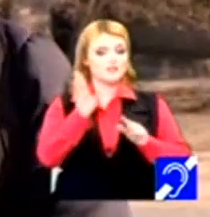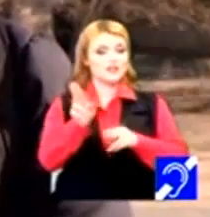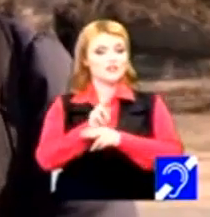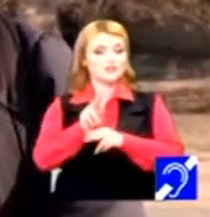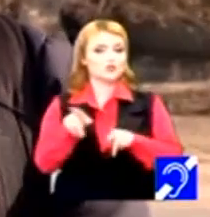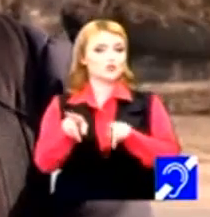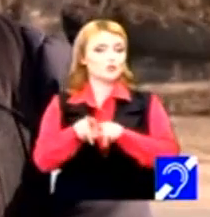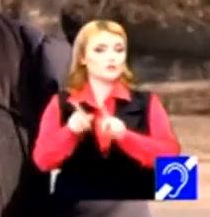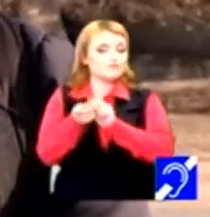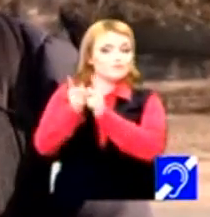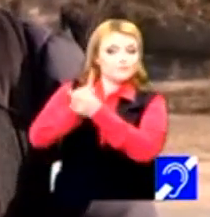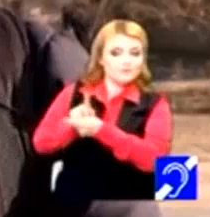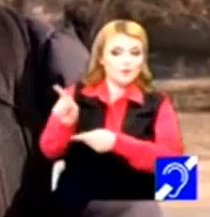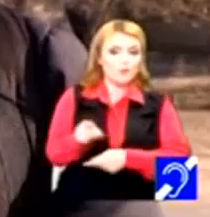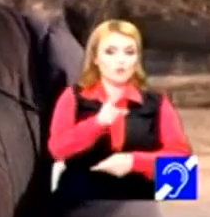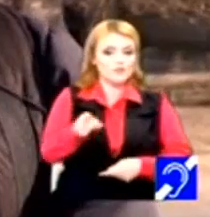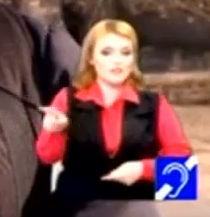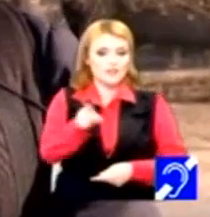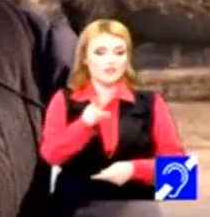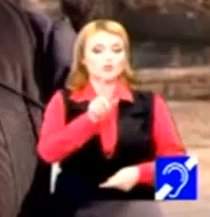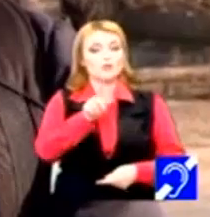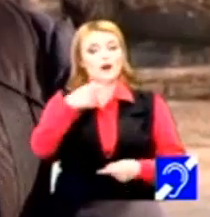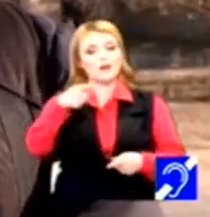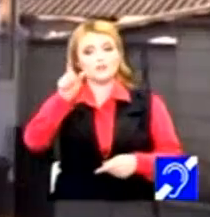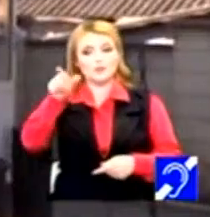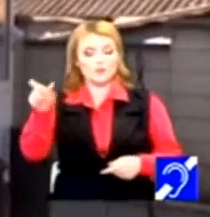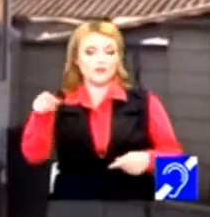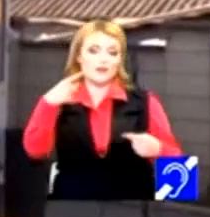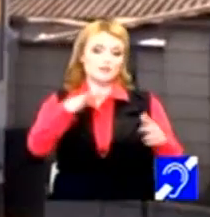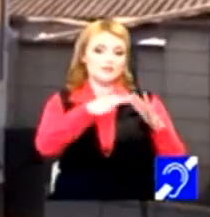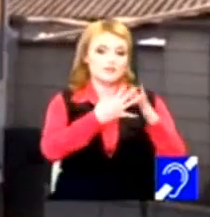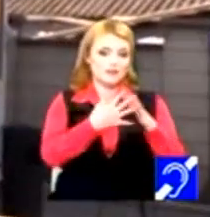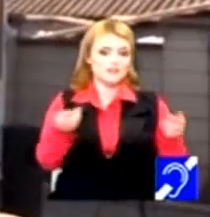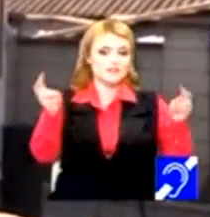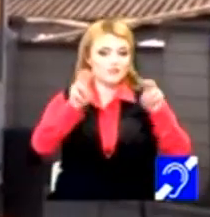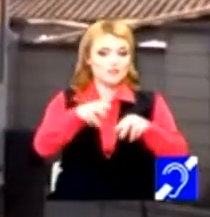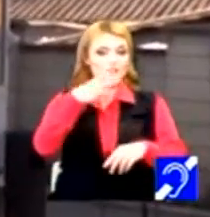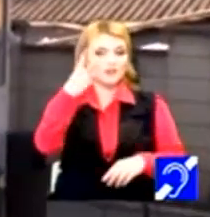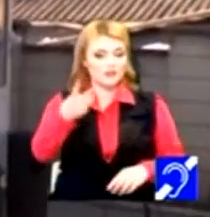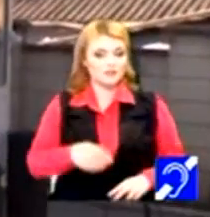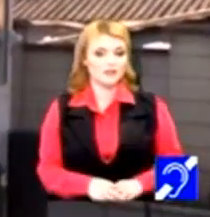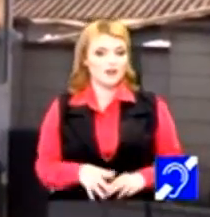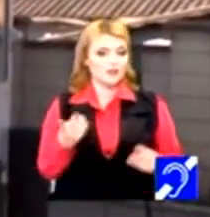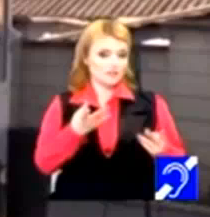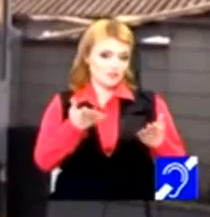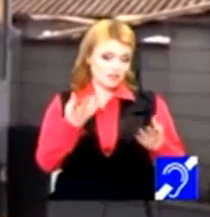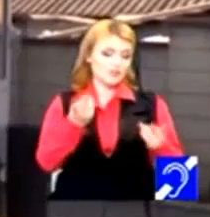istoric care multe lume din alte sate să poate o viziteze. E trebuie reconstruită și de făcut ca muzeu, eu și-o făcut,